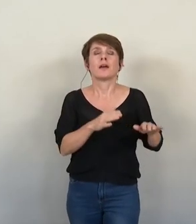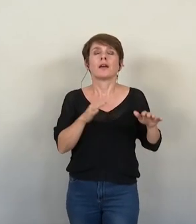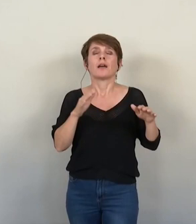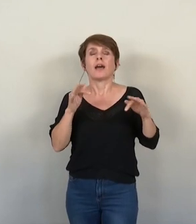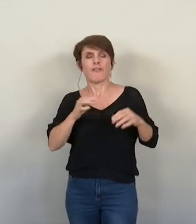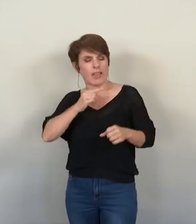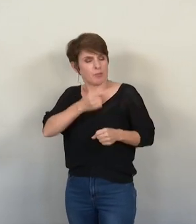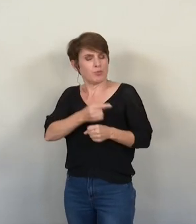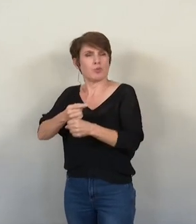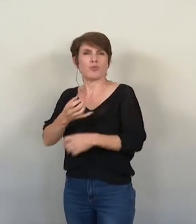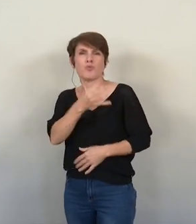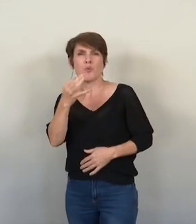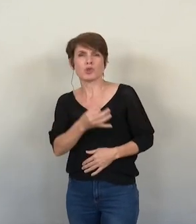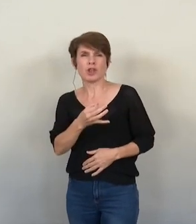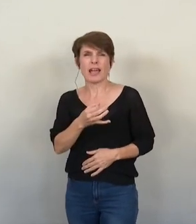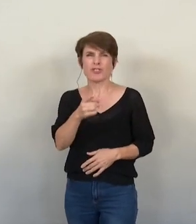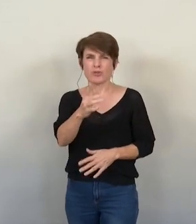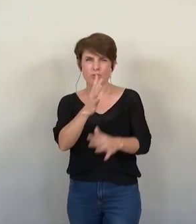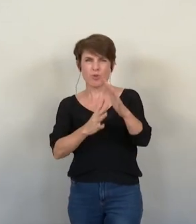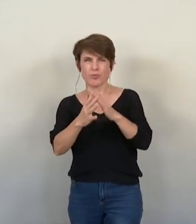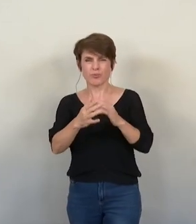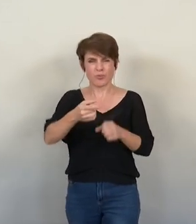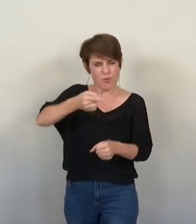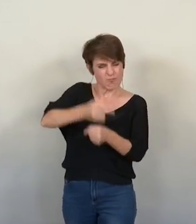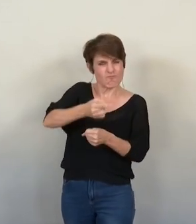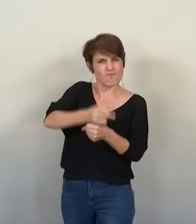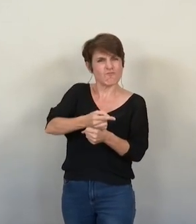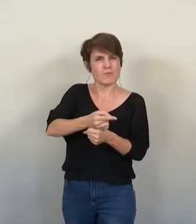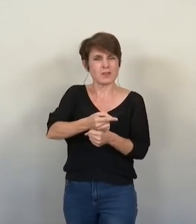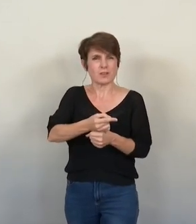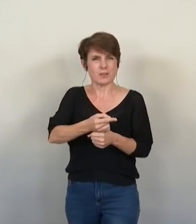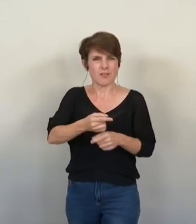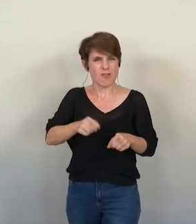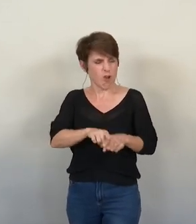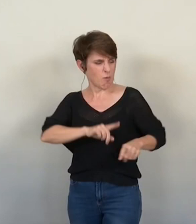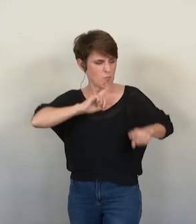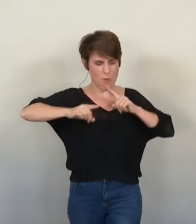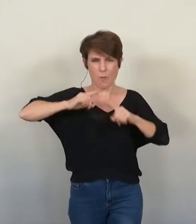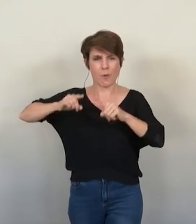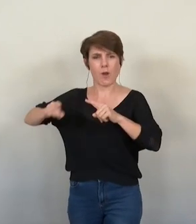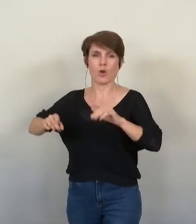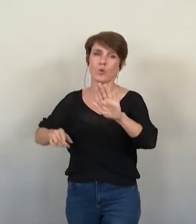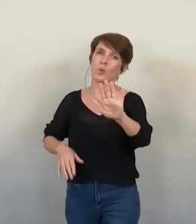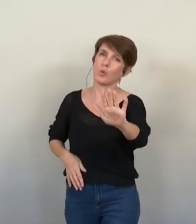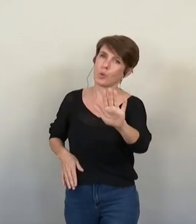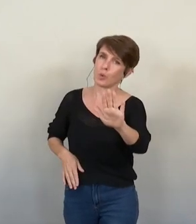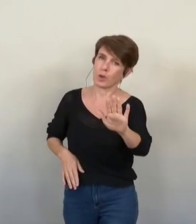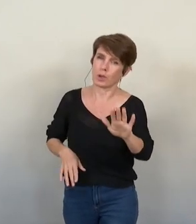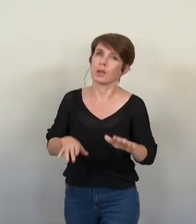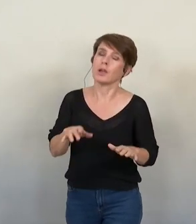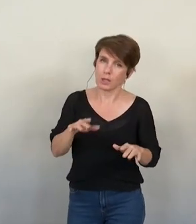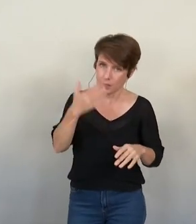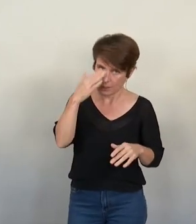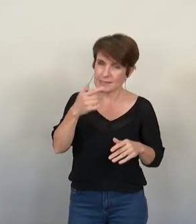consommateurs avec des j'ai entendu des choses comme injonction comme totalitarisme enfin tout cela va va très très vite très très loin je rappelle ce que c'est qu'un régime